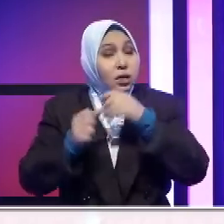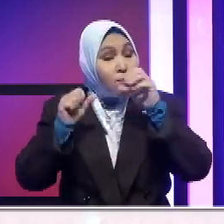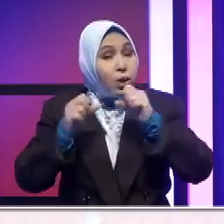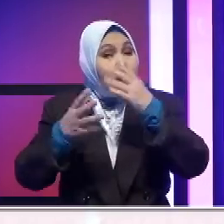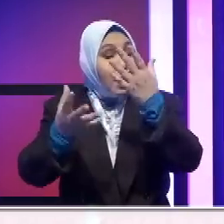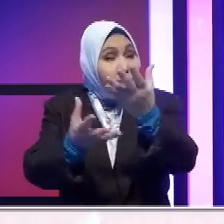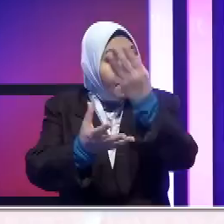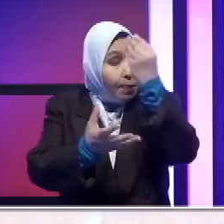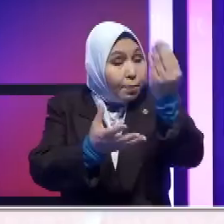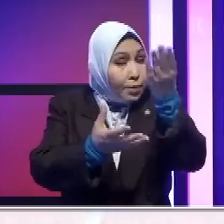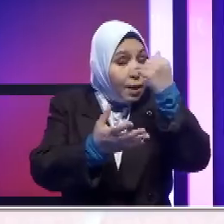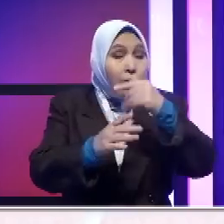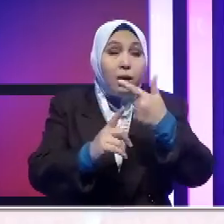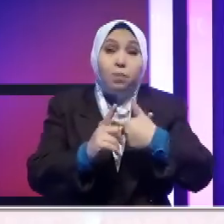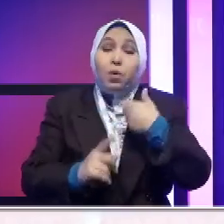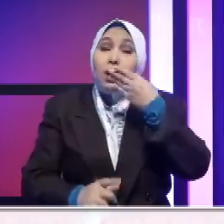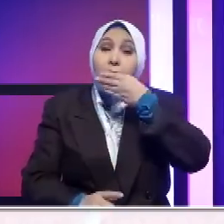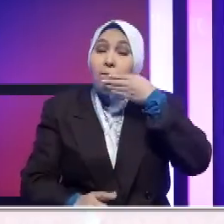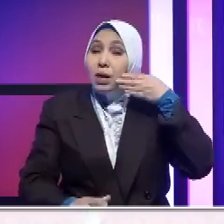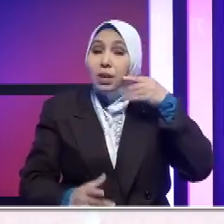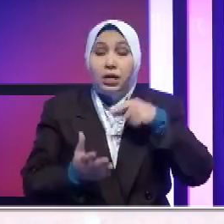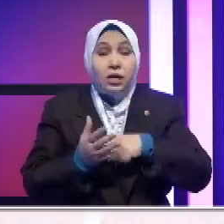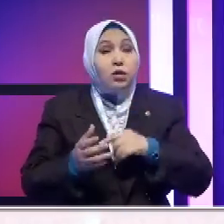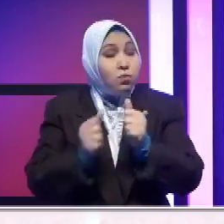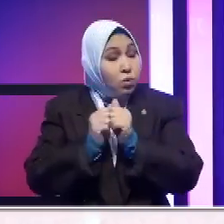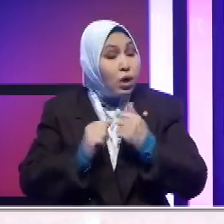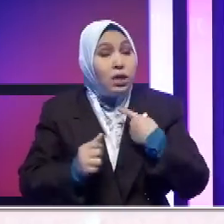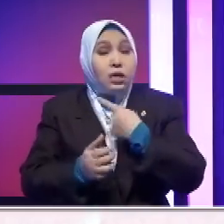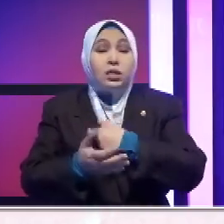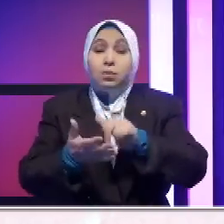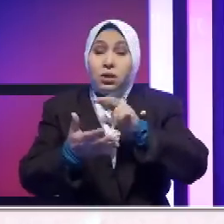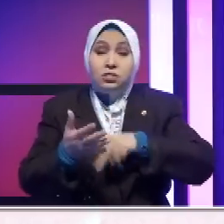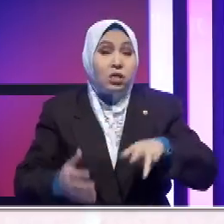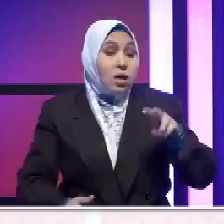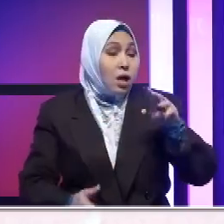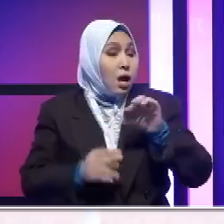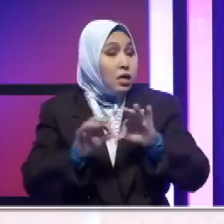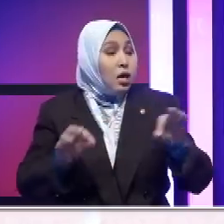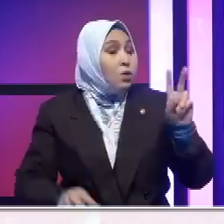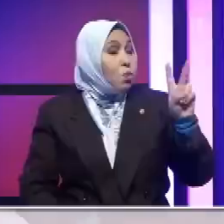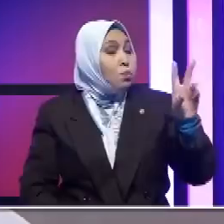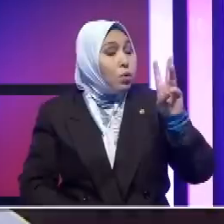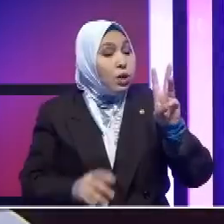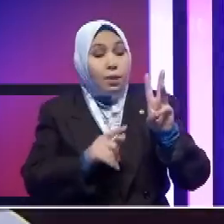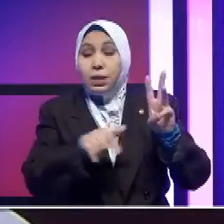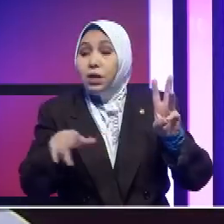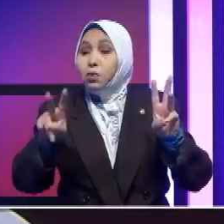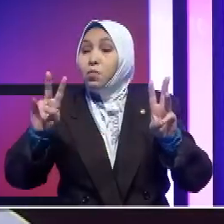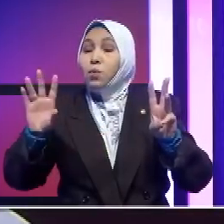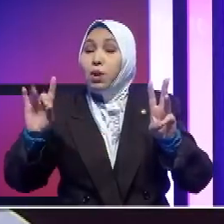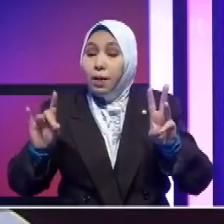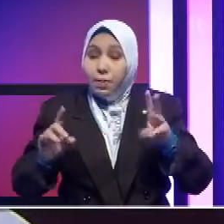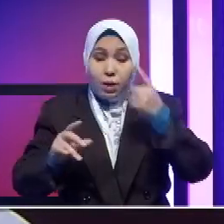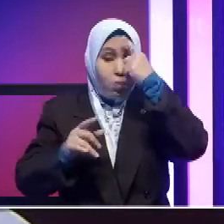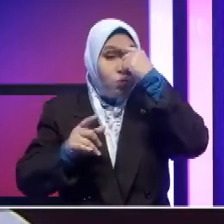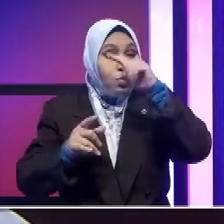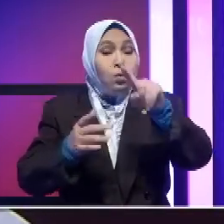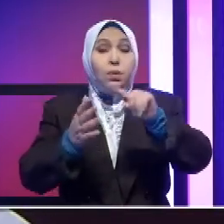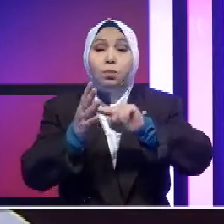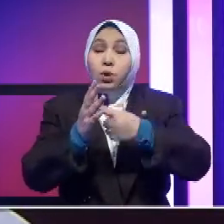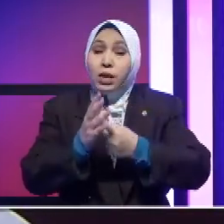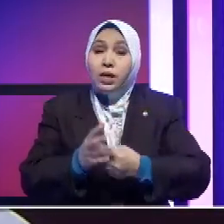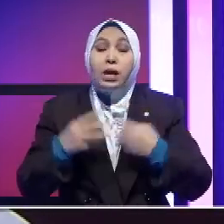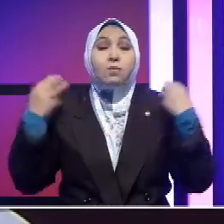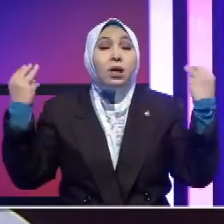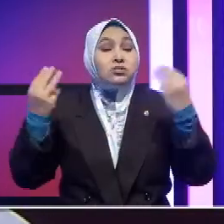ambil bersama pada bulan Ramadan ini. Mari sama-sama kita mulakan dengan bacaan ayat 26 hingga 28 bagi memulakan majlis kita pada